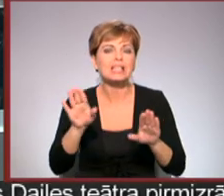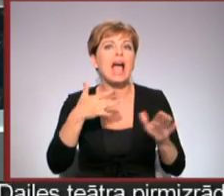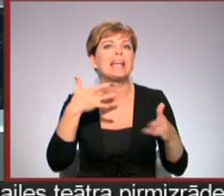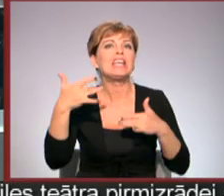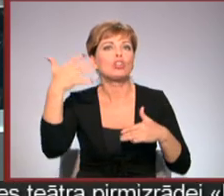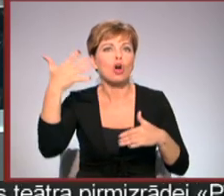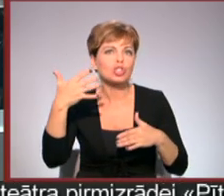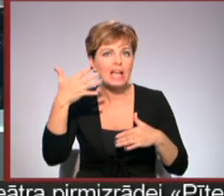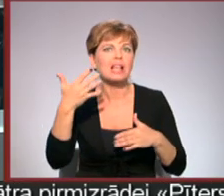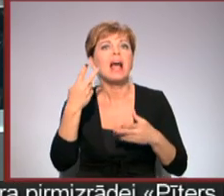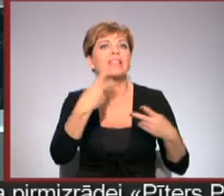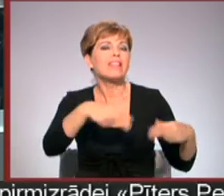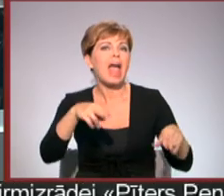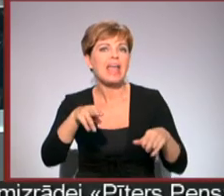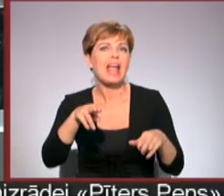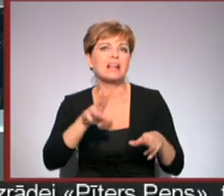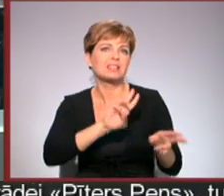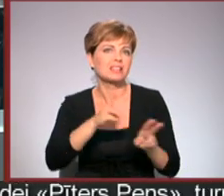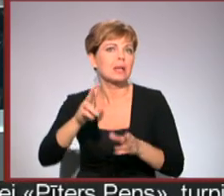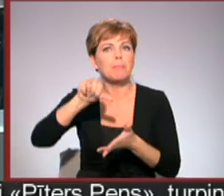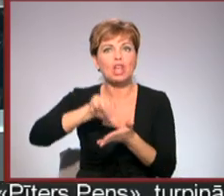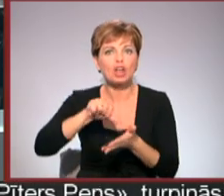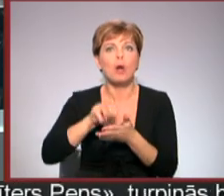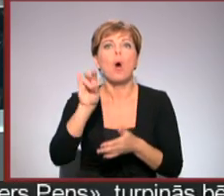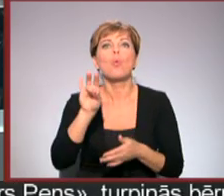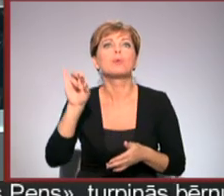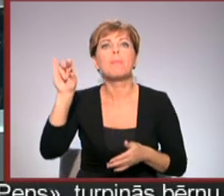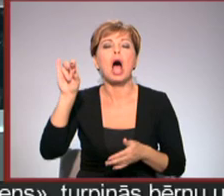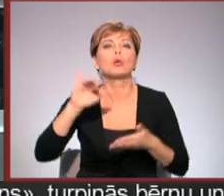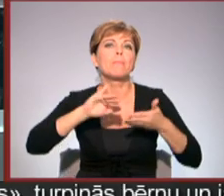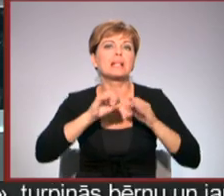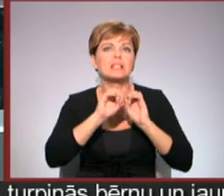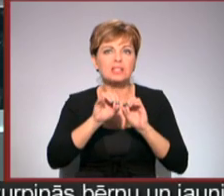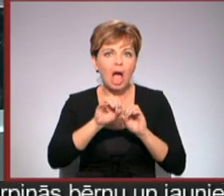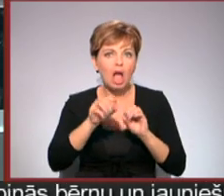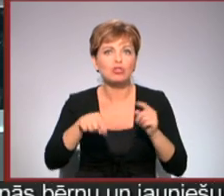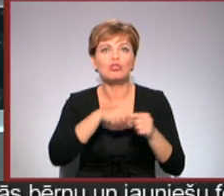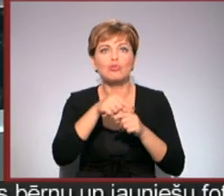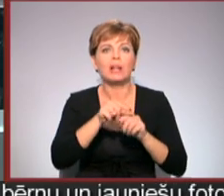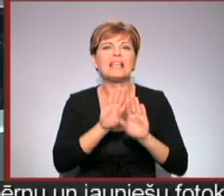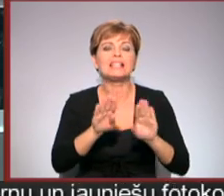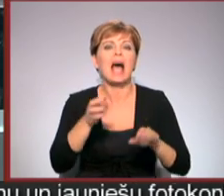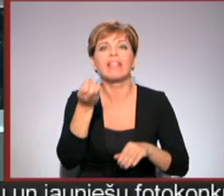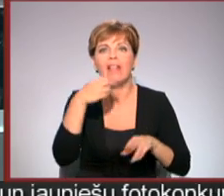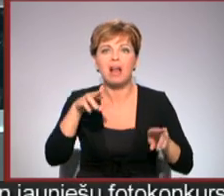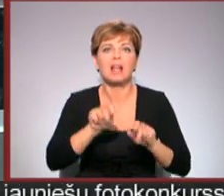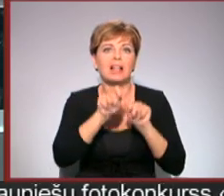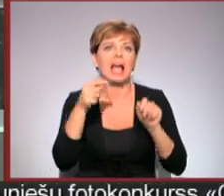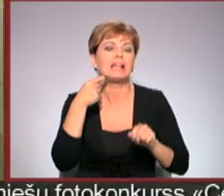Bet Urbāno pilsētas stāstu ciklu šodien ar izstādi Dārs atklāja Rīgas psihiatrijas un narkoloģijas centrā.